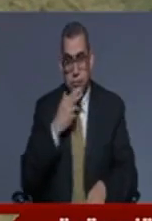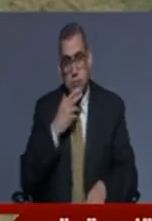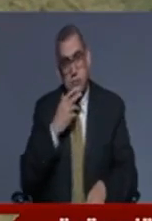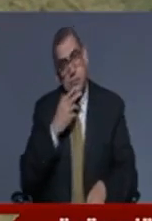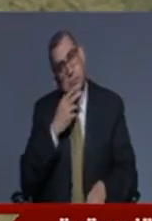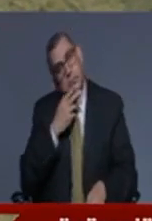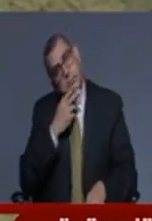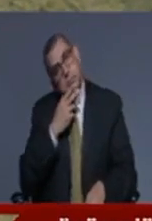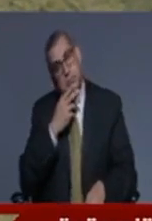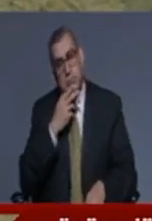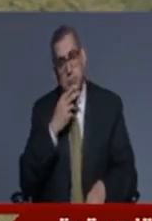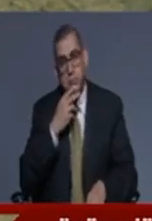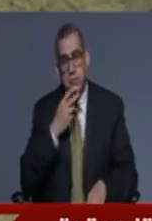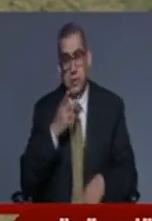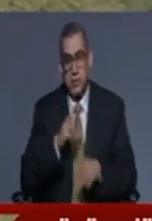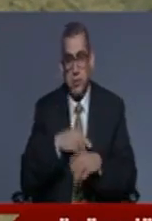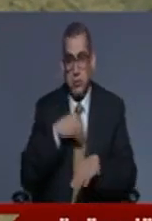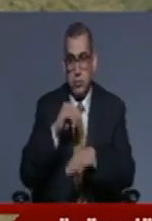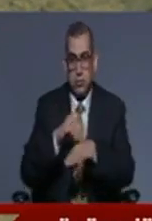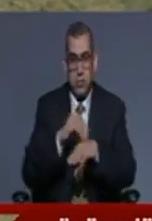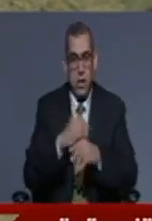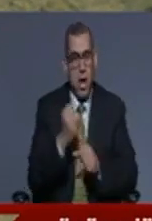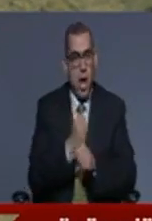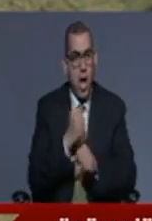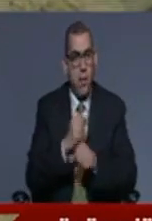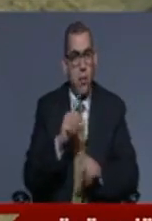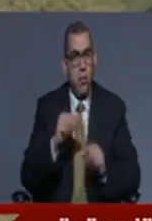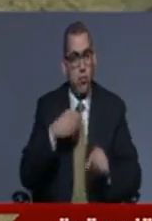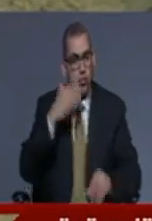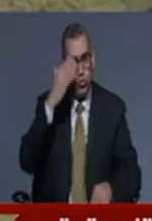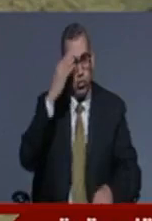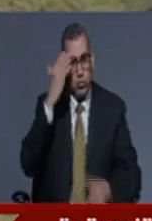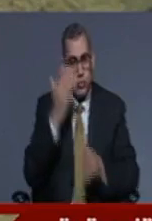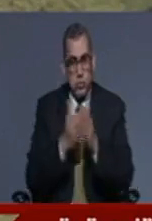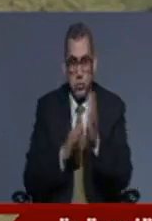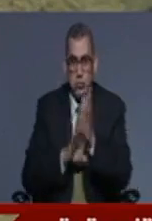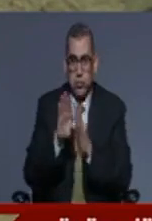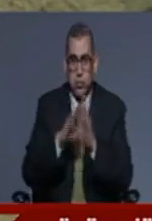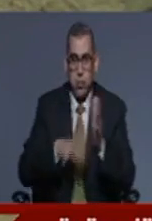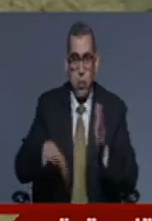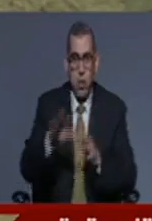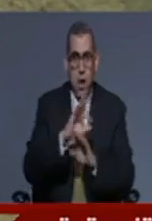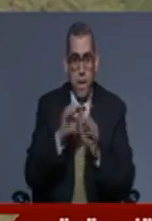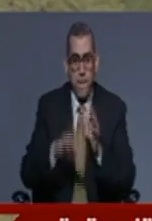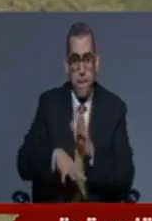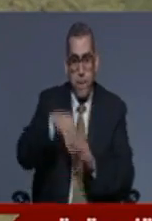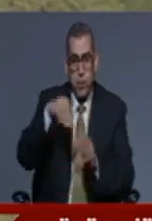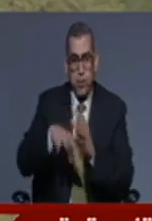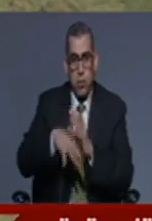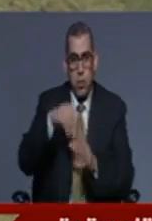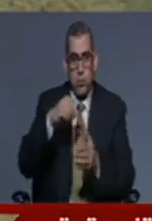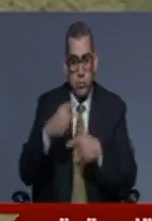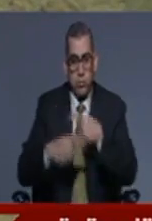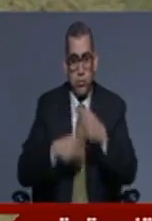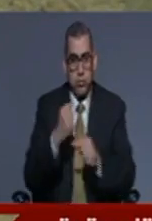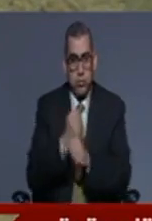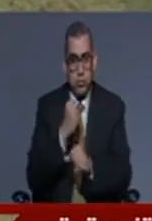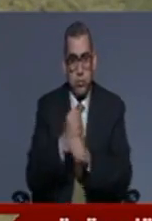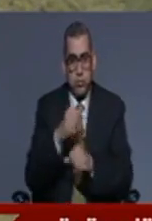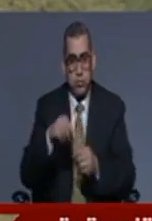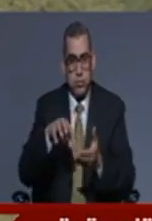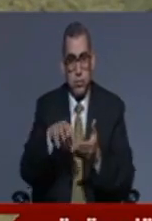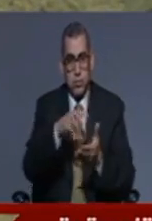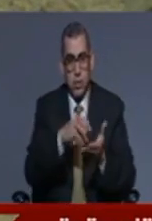أريد أن أثني على العمل الرائع الذي حقق تقدما في جميع المشروعات والمبادرات المستمرة التي تمت